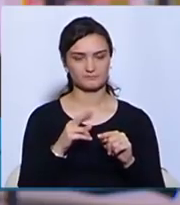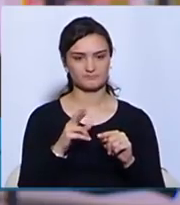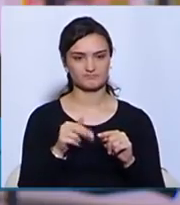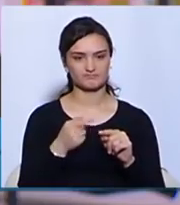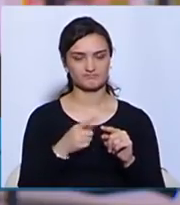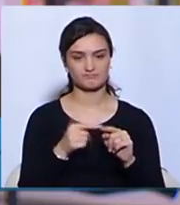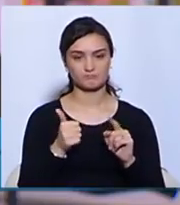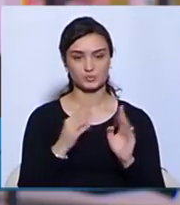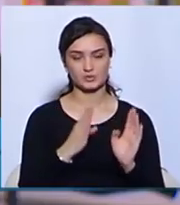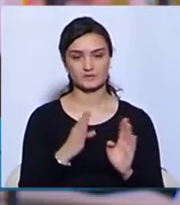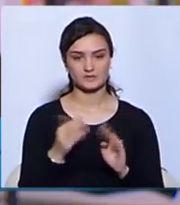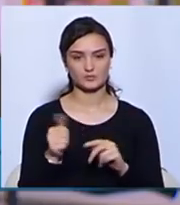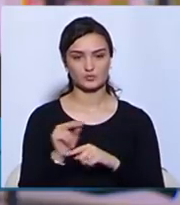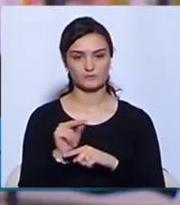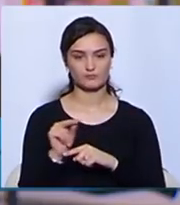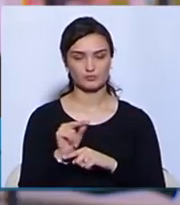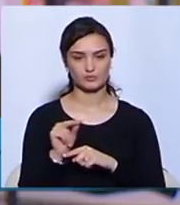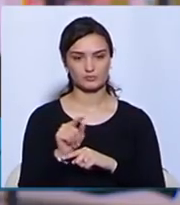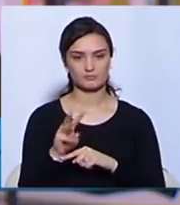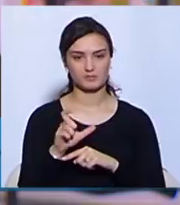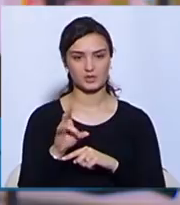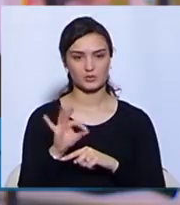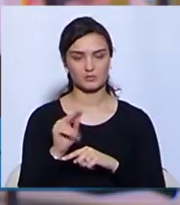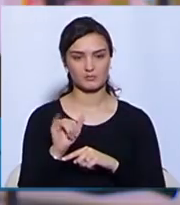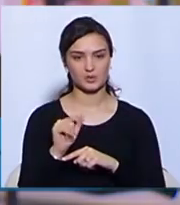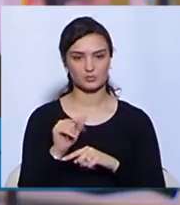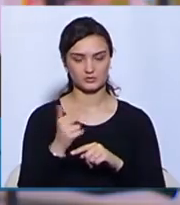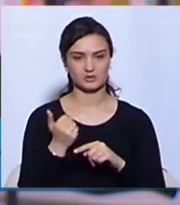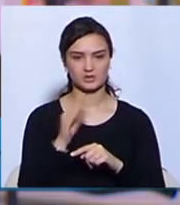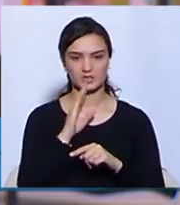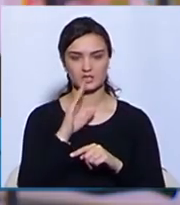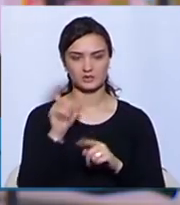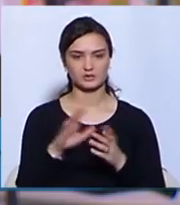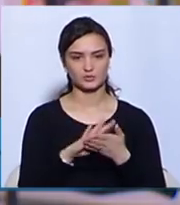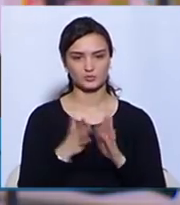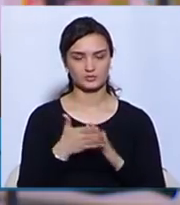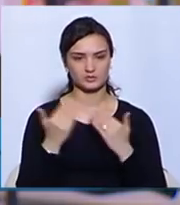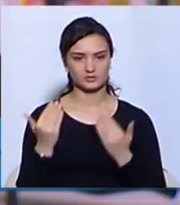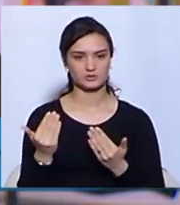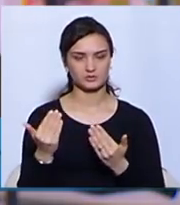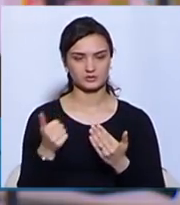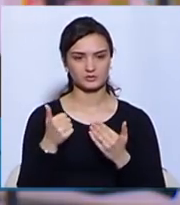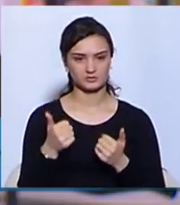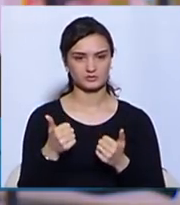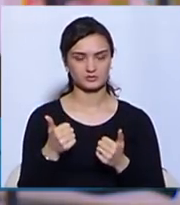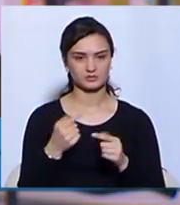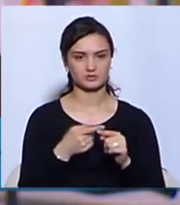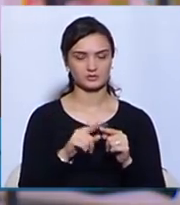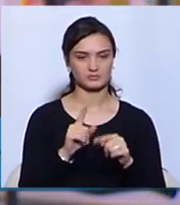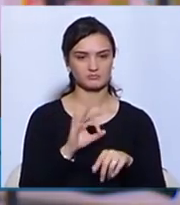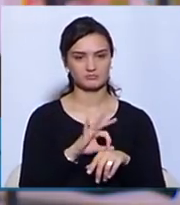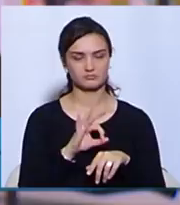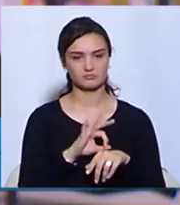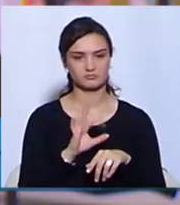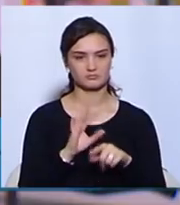კლასიკურად როგორც ვიქცევით და მკურნალობთ მენოპაუზას, რა თქმა უნდა, ქალის სიტუაციის კარგად აწონ-დაწონვის ჩვენება უკუჩვენების